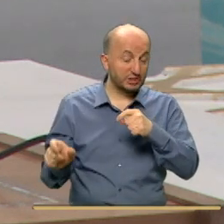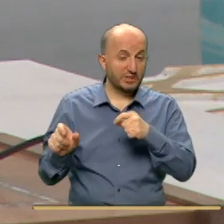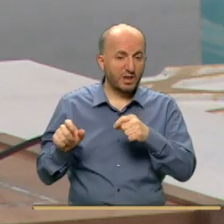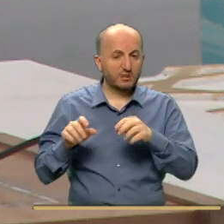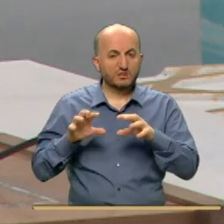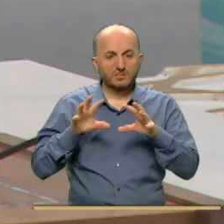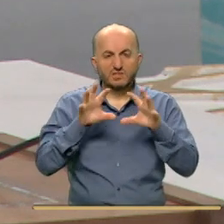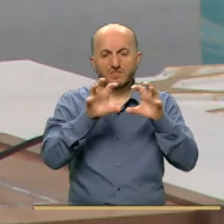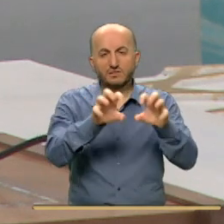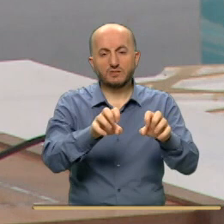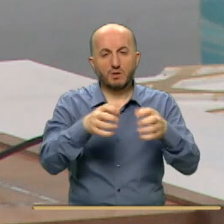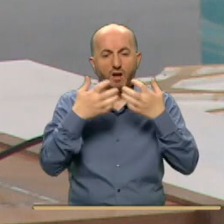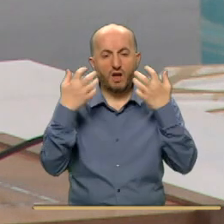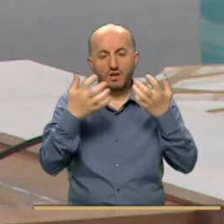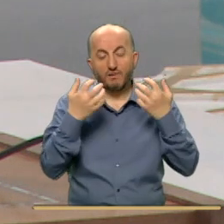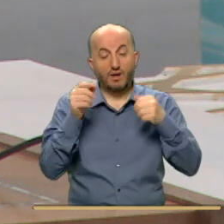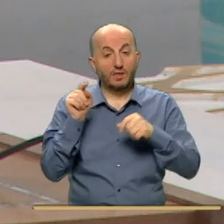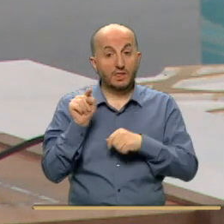yırtıcı bir canavardan,